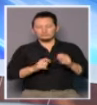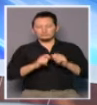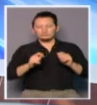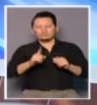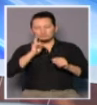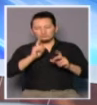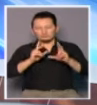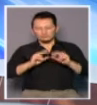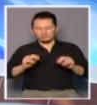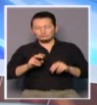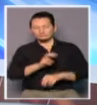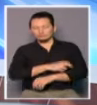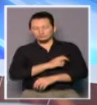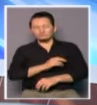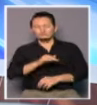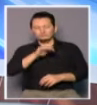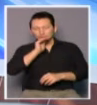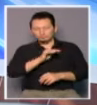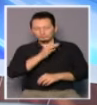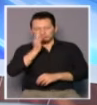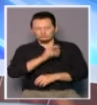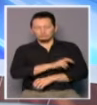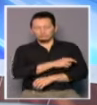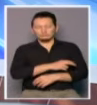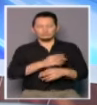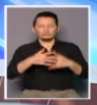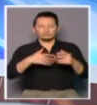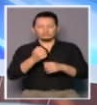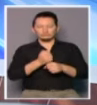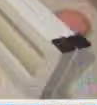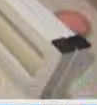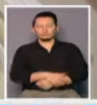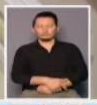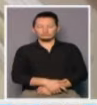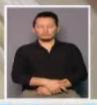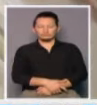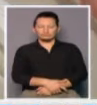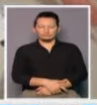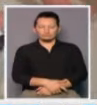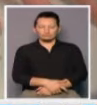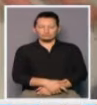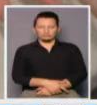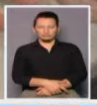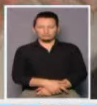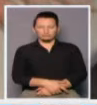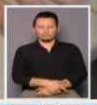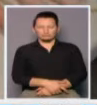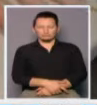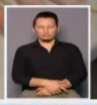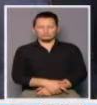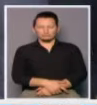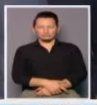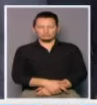молодые медики, а также врачи со стажем отрабатывают различные манипуляции. В новом симуляционном